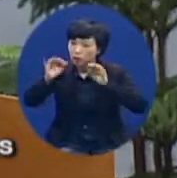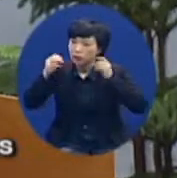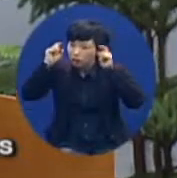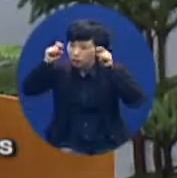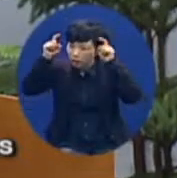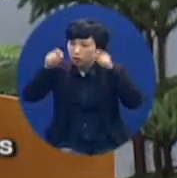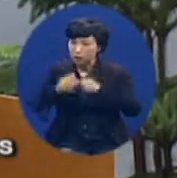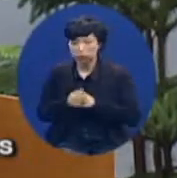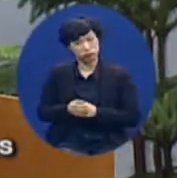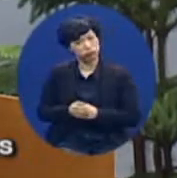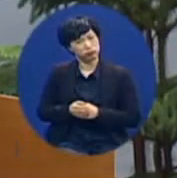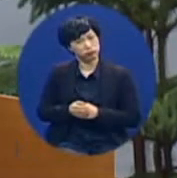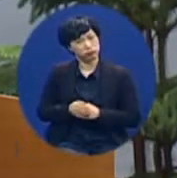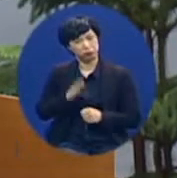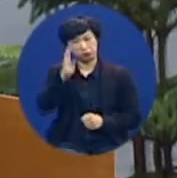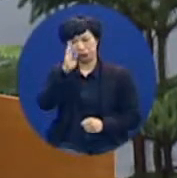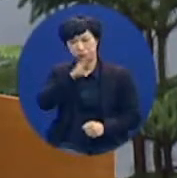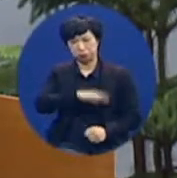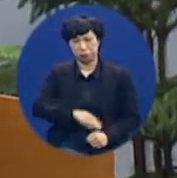어린양이로다라